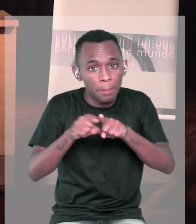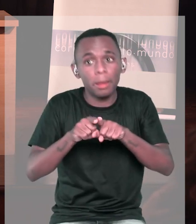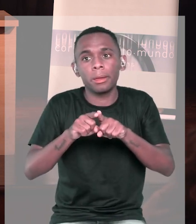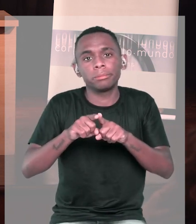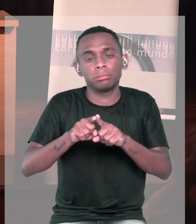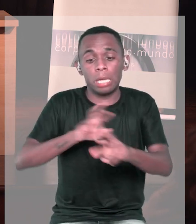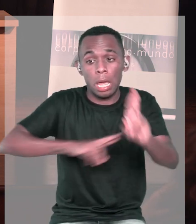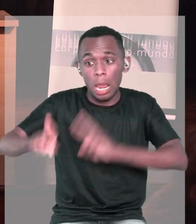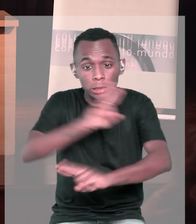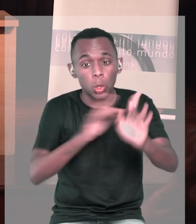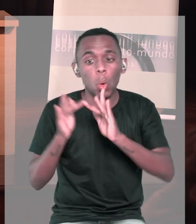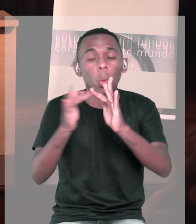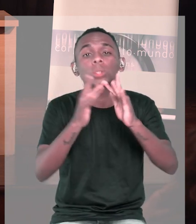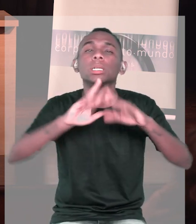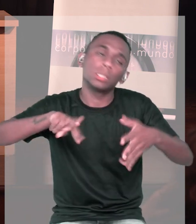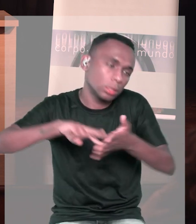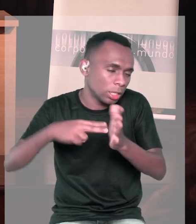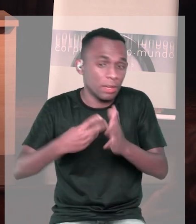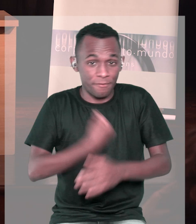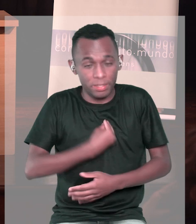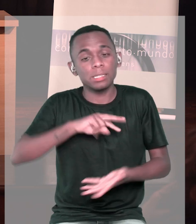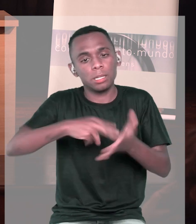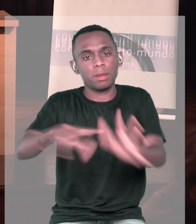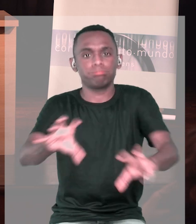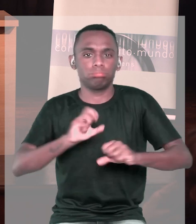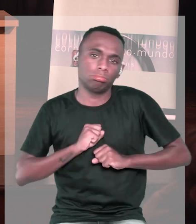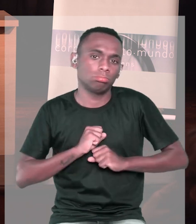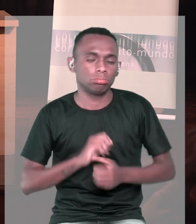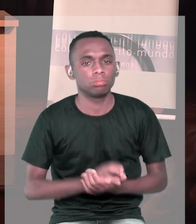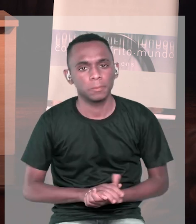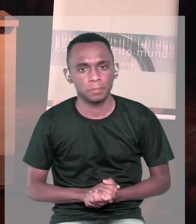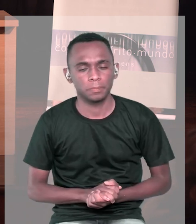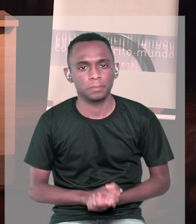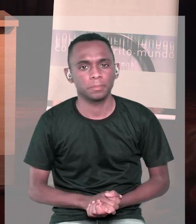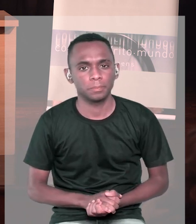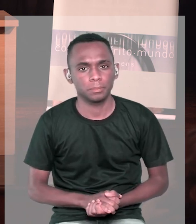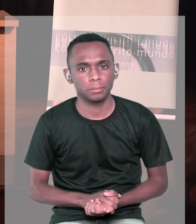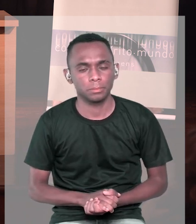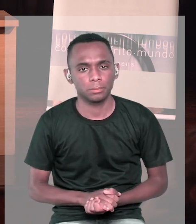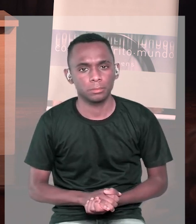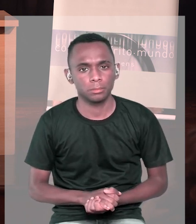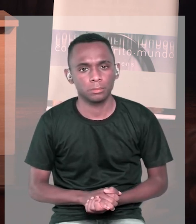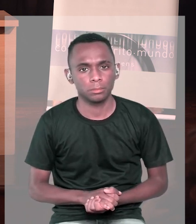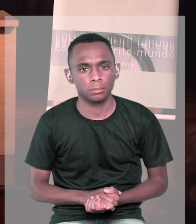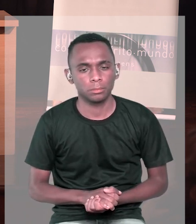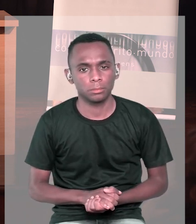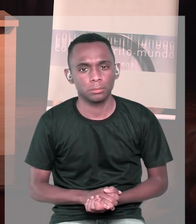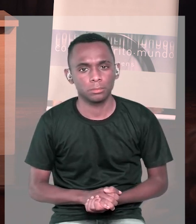os estoicos, é se apropriar. Voyez? Et par exemple, on va dire une